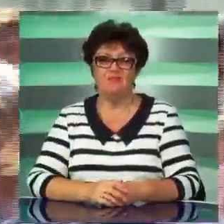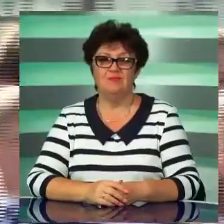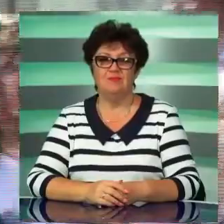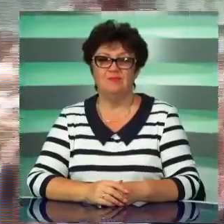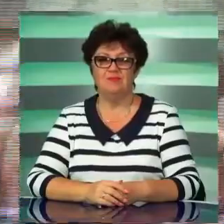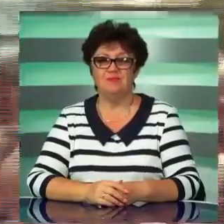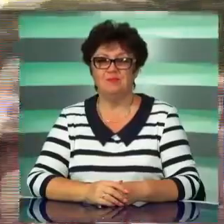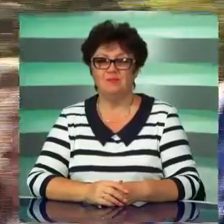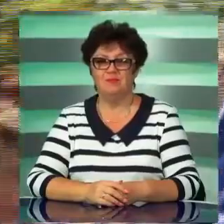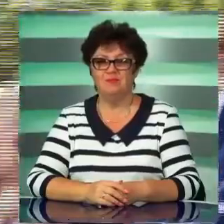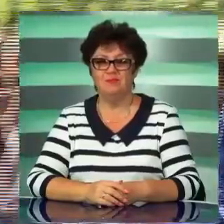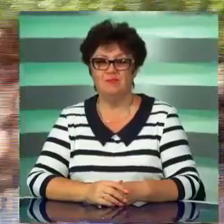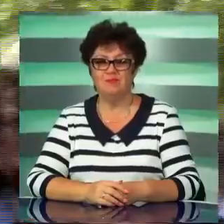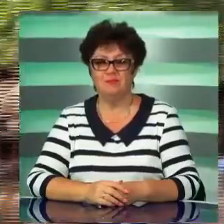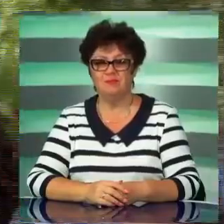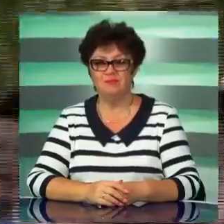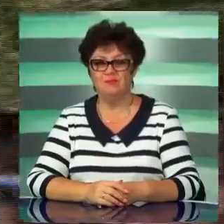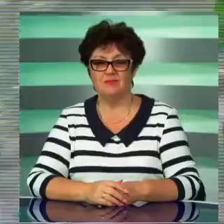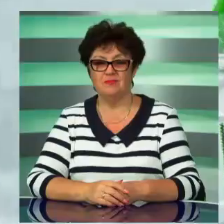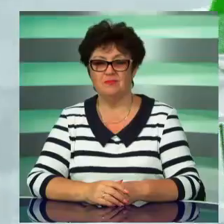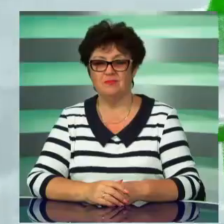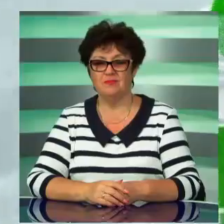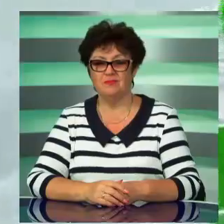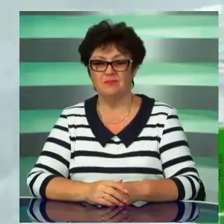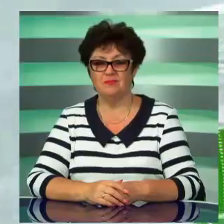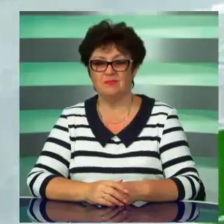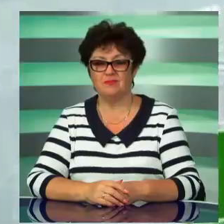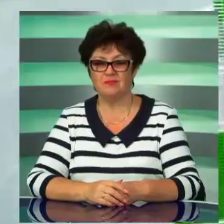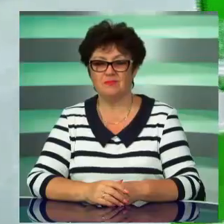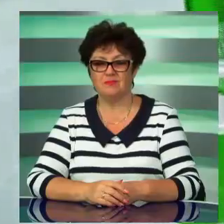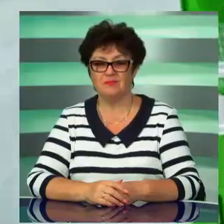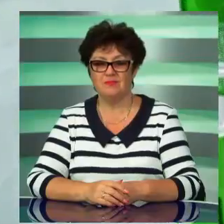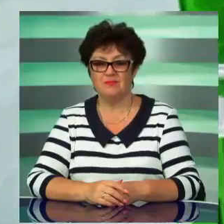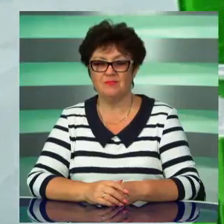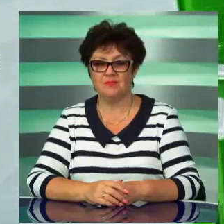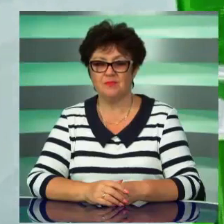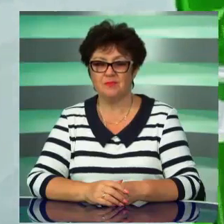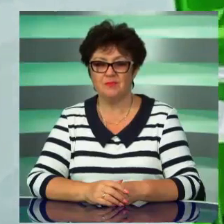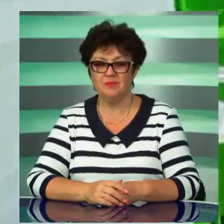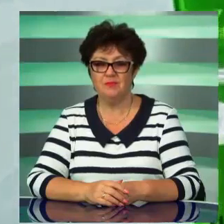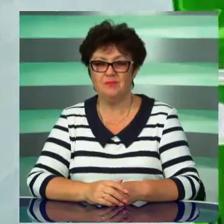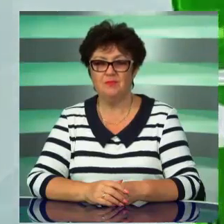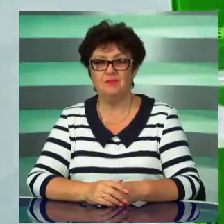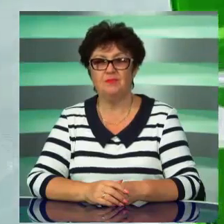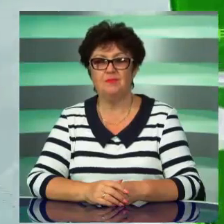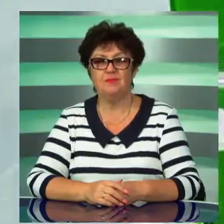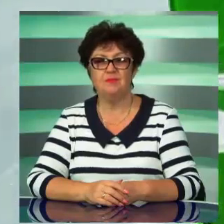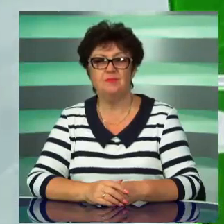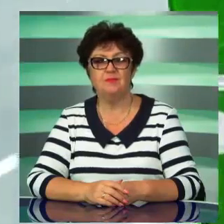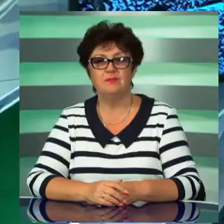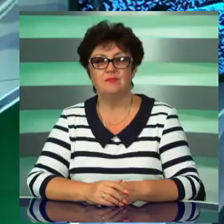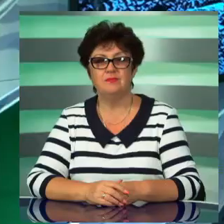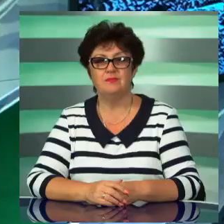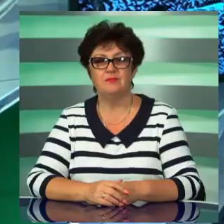Мария Сильвестрова, Анатолий Чекрыгин. События. Жирятина.